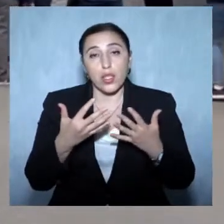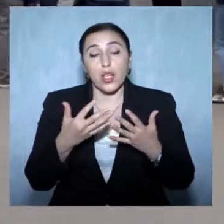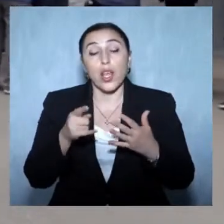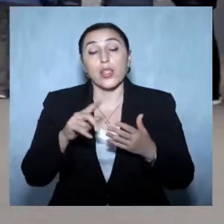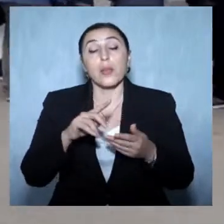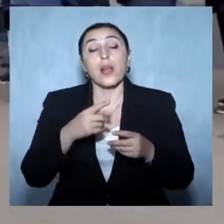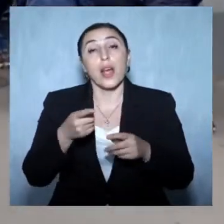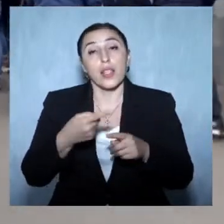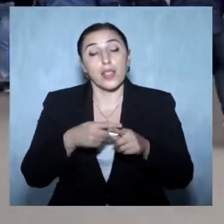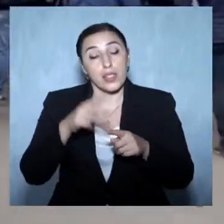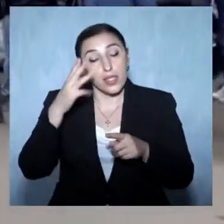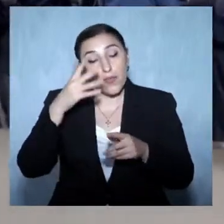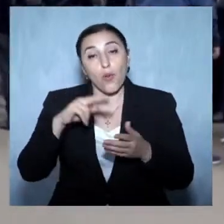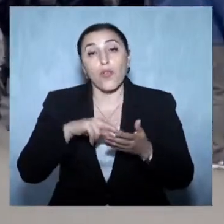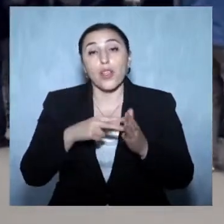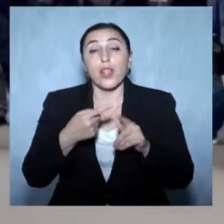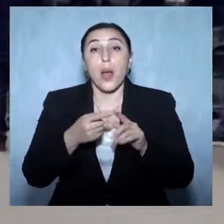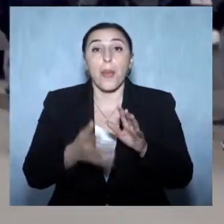դրա համարել առավոտից մեծ